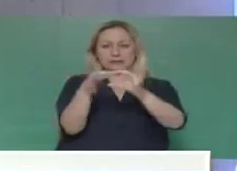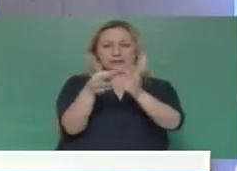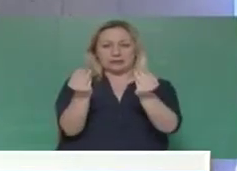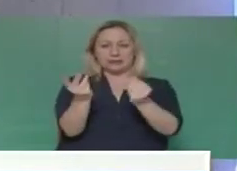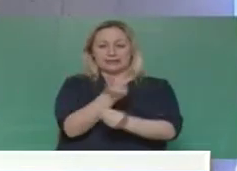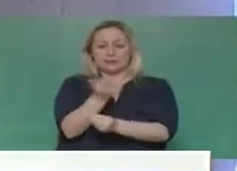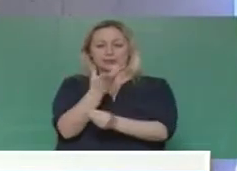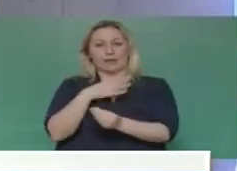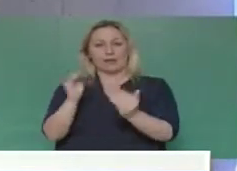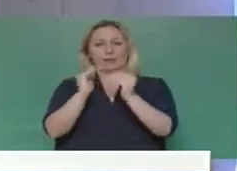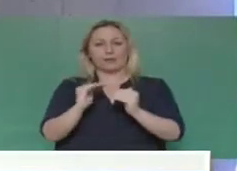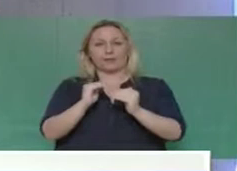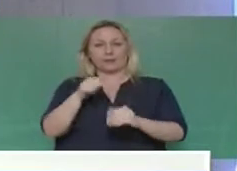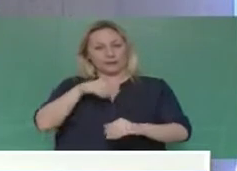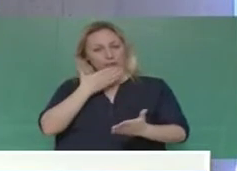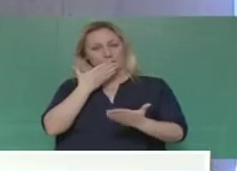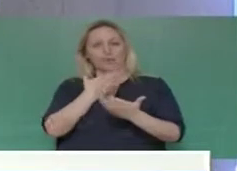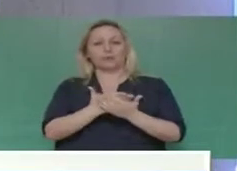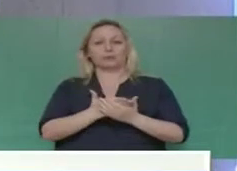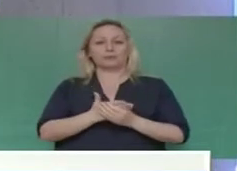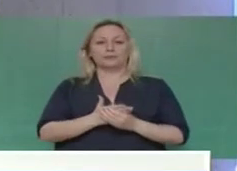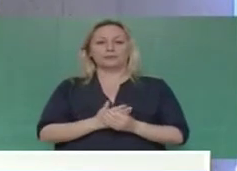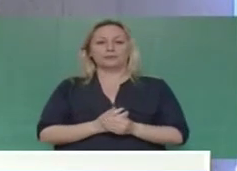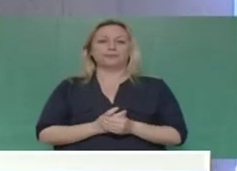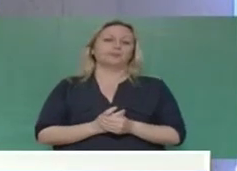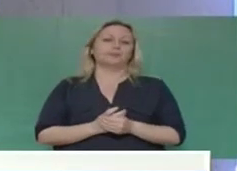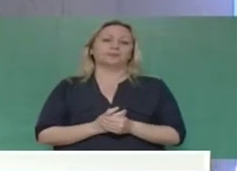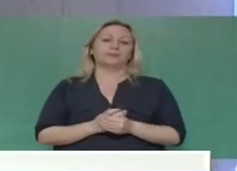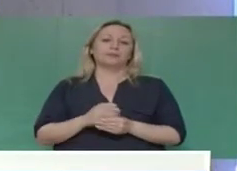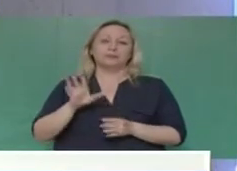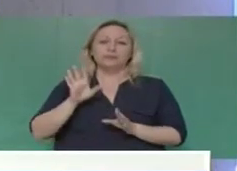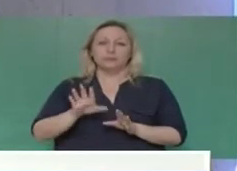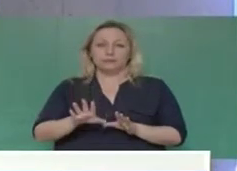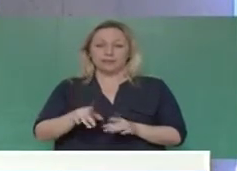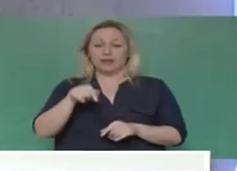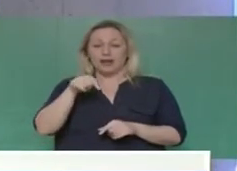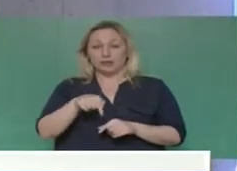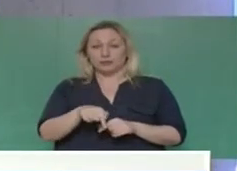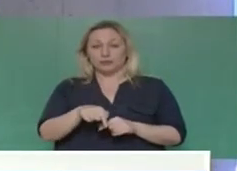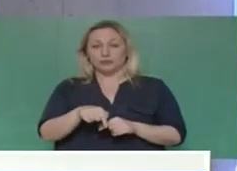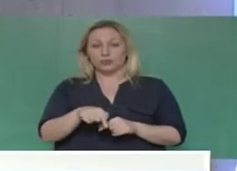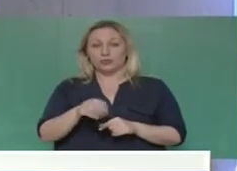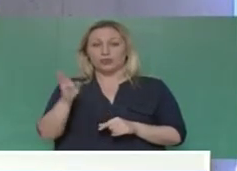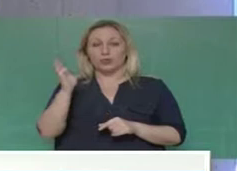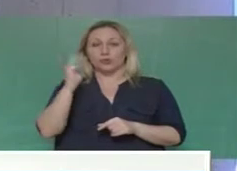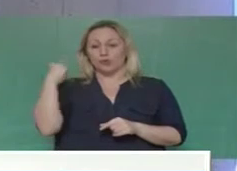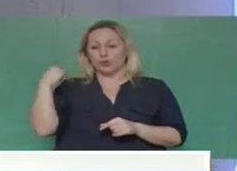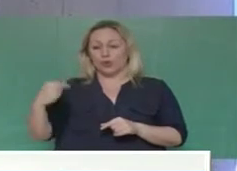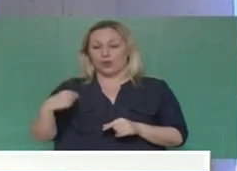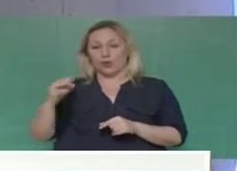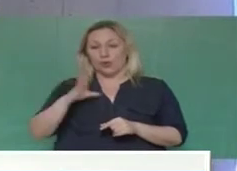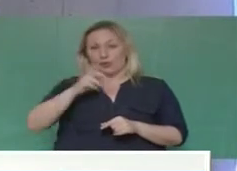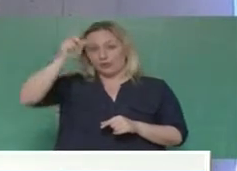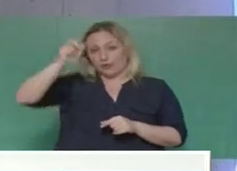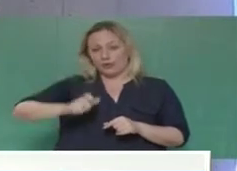αυτό ολοκληρώνω, κυρία Πρόεδρε. Ολοκληρώνω. Αυτό όμως να σας πω κάτι. Το ότι ο κύριος Δήμαρχος έχει